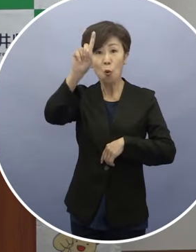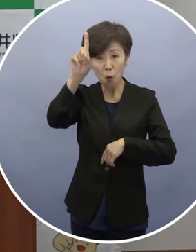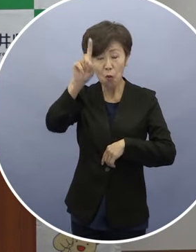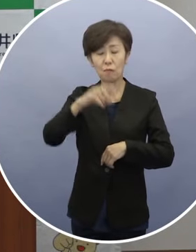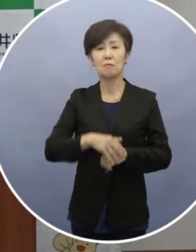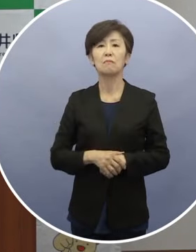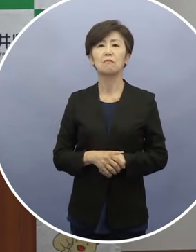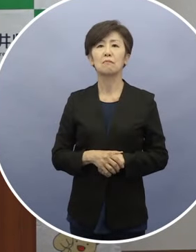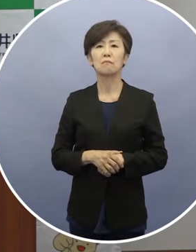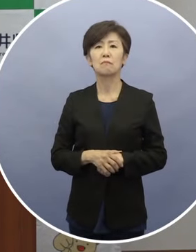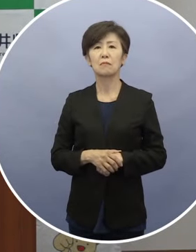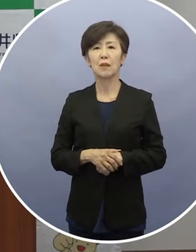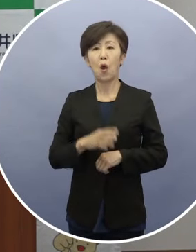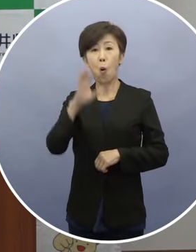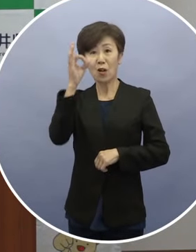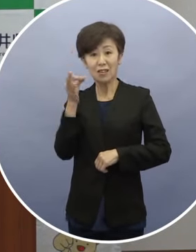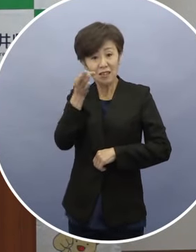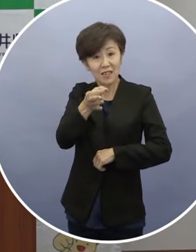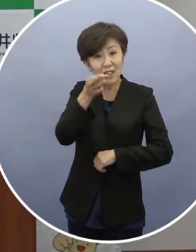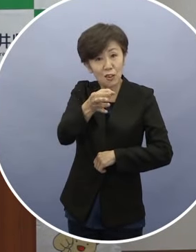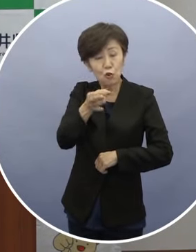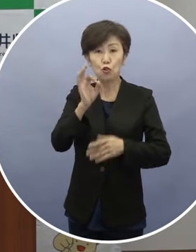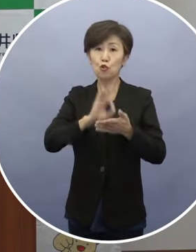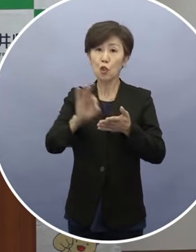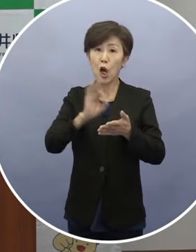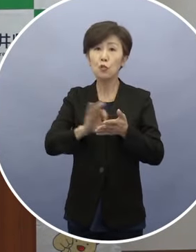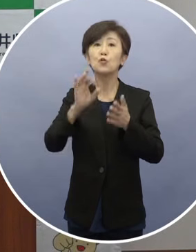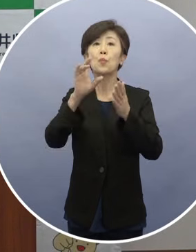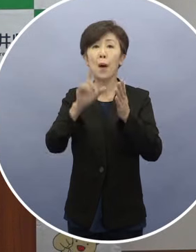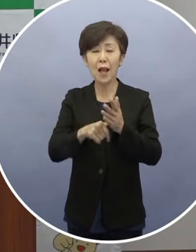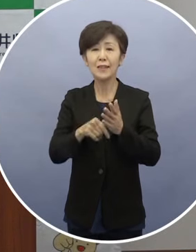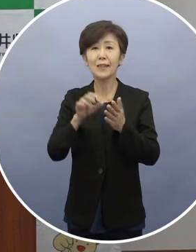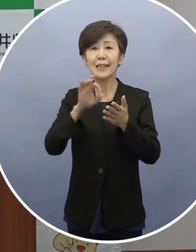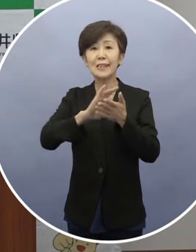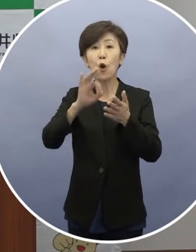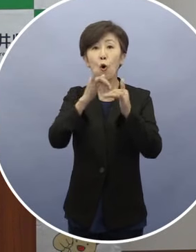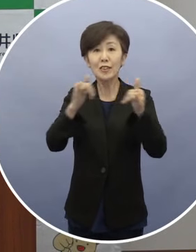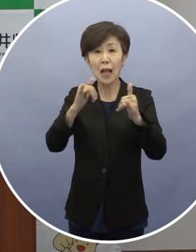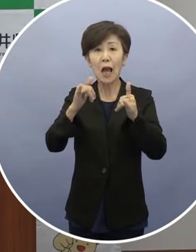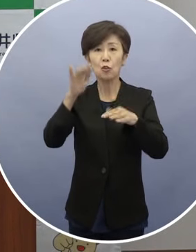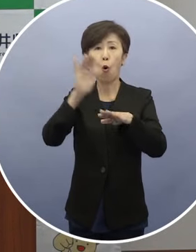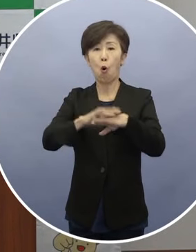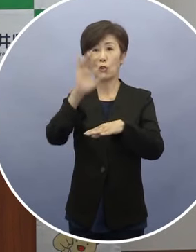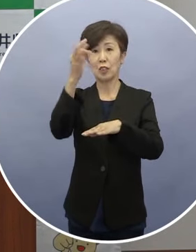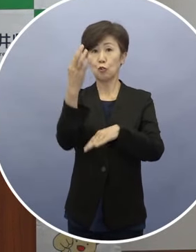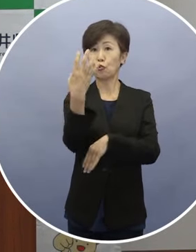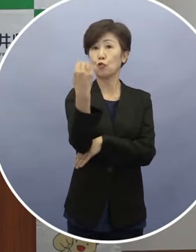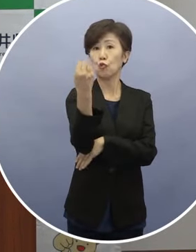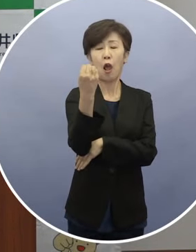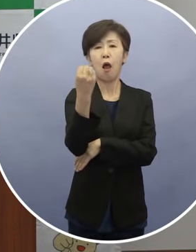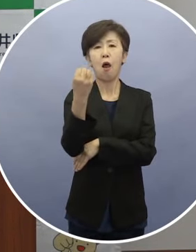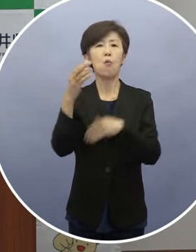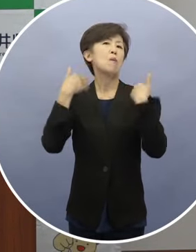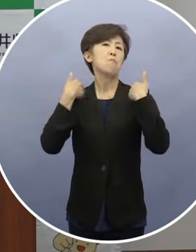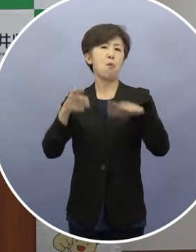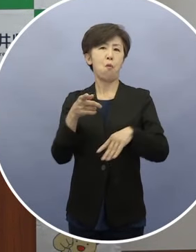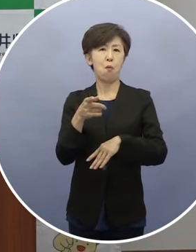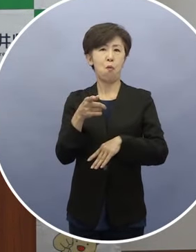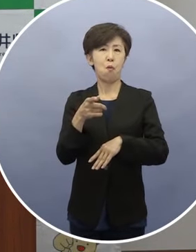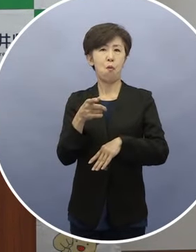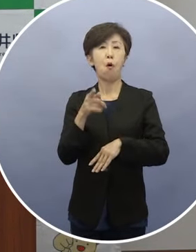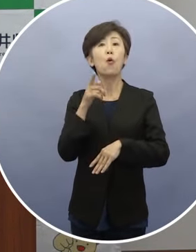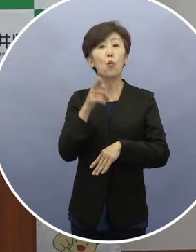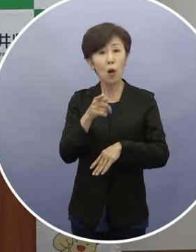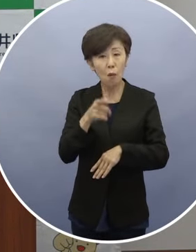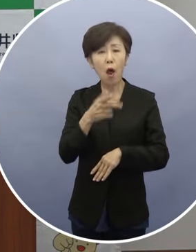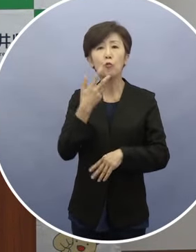は入金の際にも、それから使う際にも、利用者の皆さんには手数料がかからないと、ここのところは福